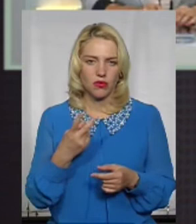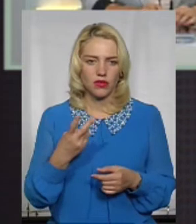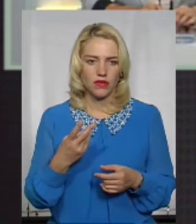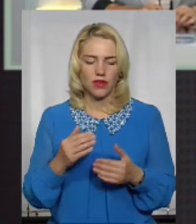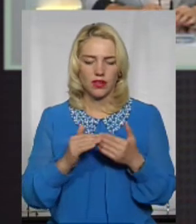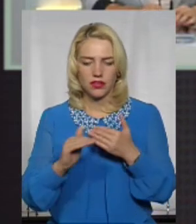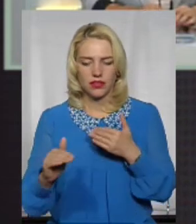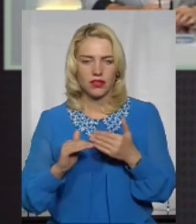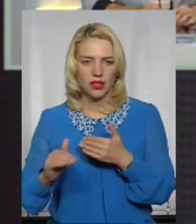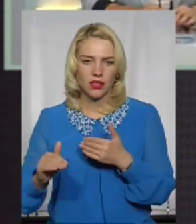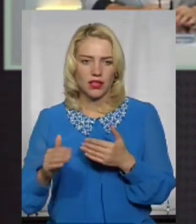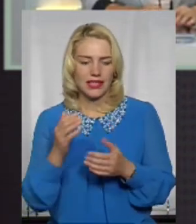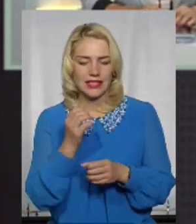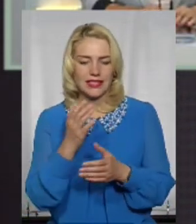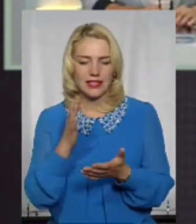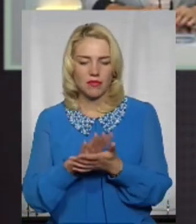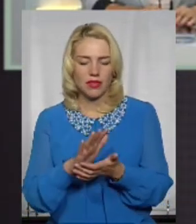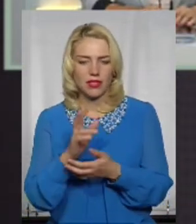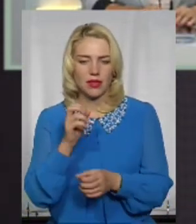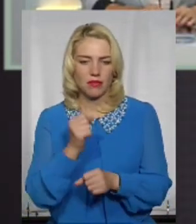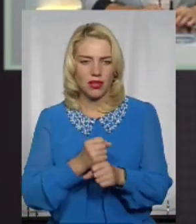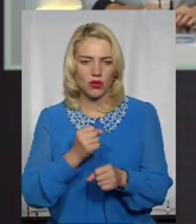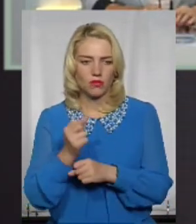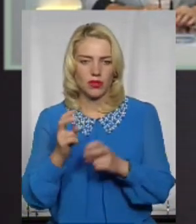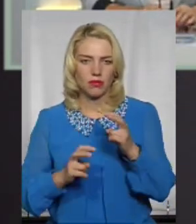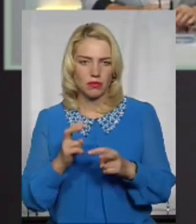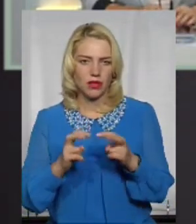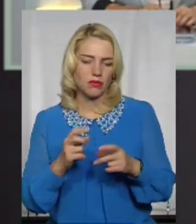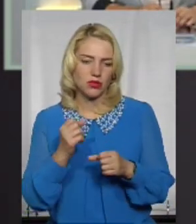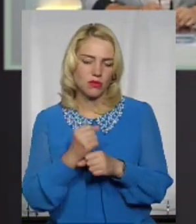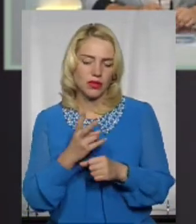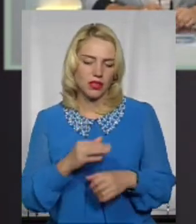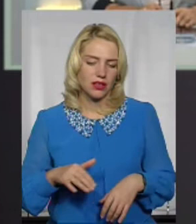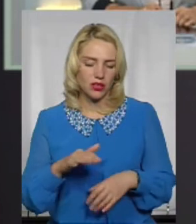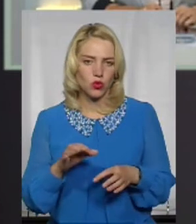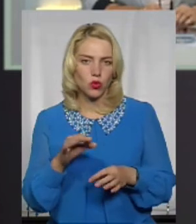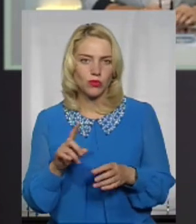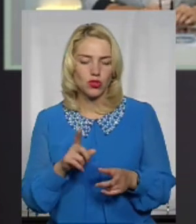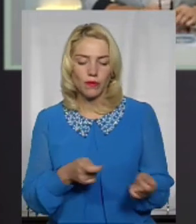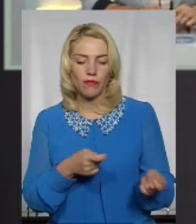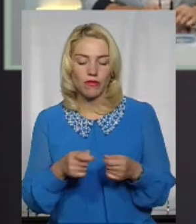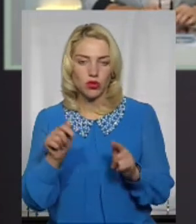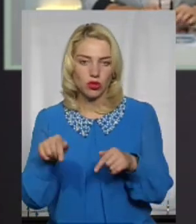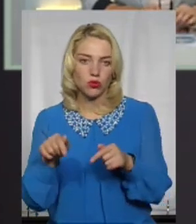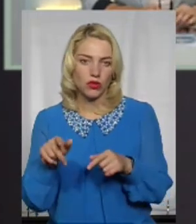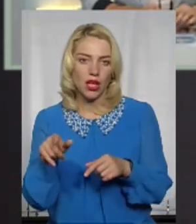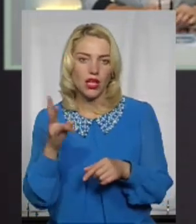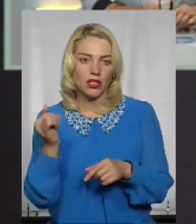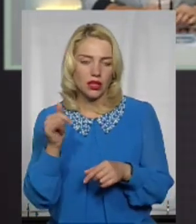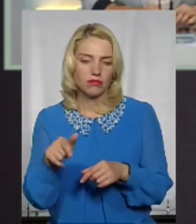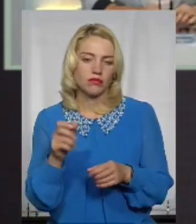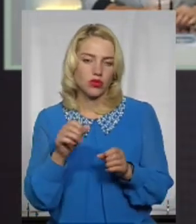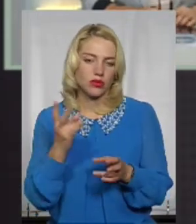в виду не звалища, а сміттєпереробних підприємств зробити на території області, щоб туди довозити. Можливо, такий був би